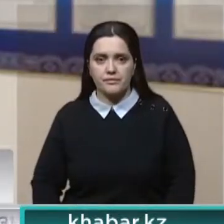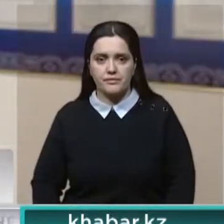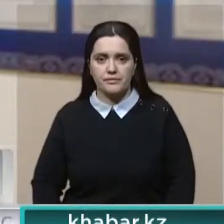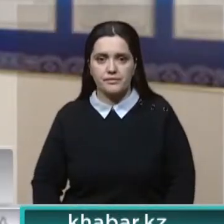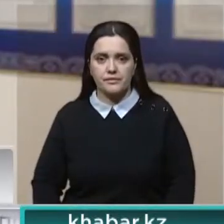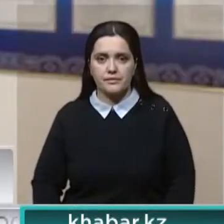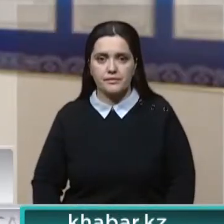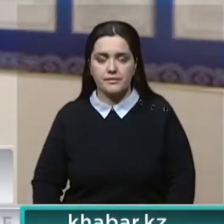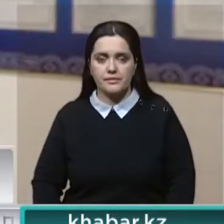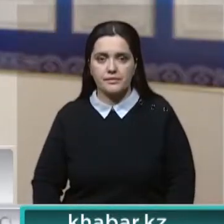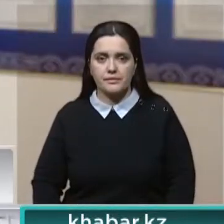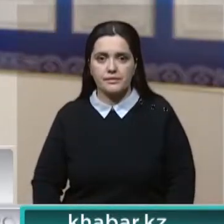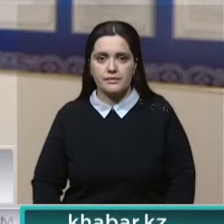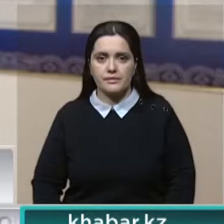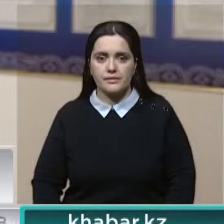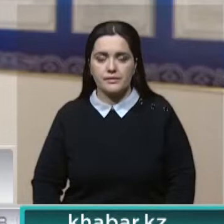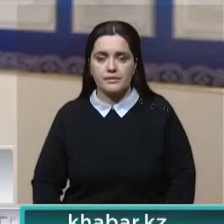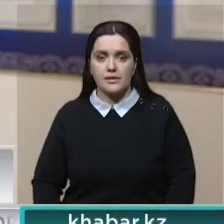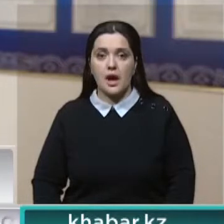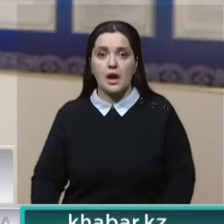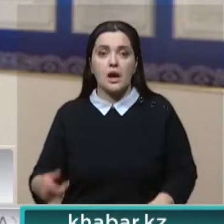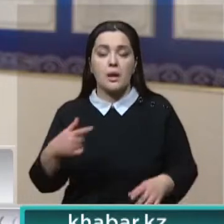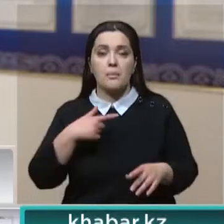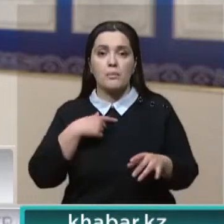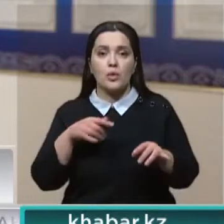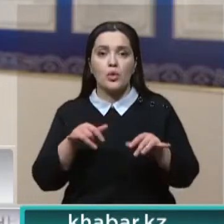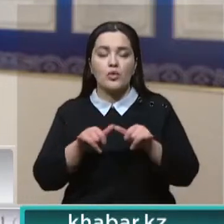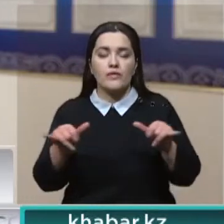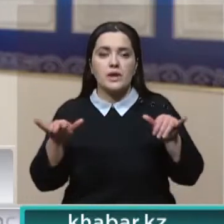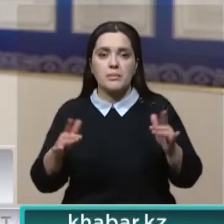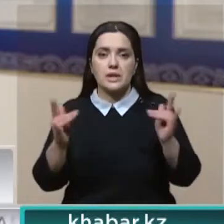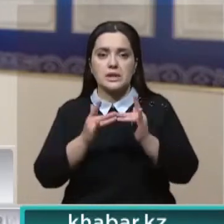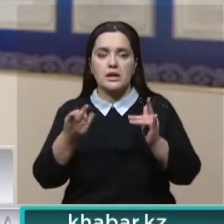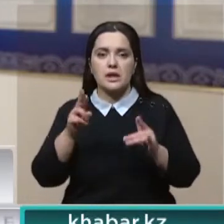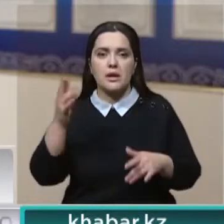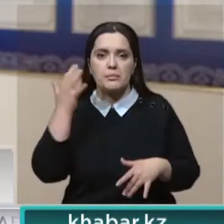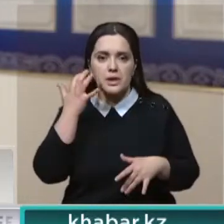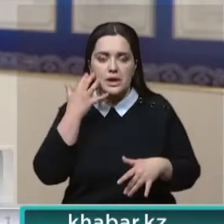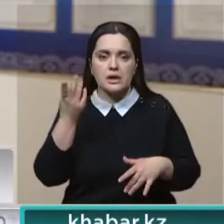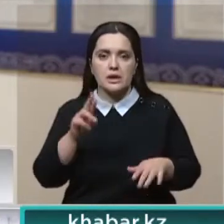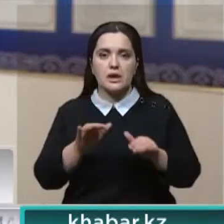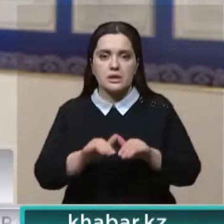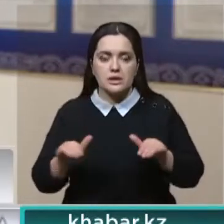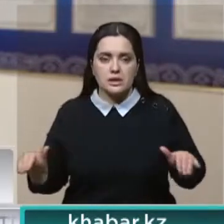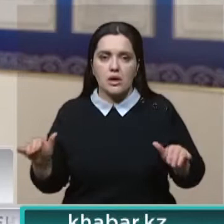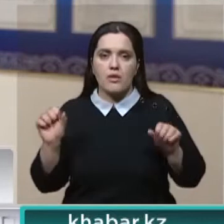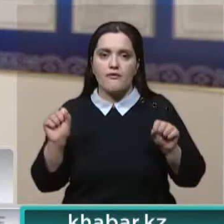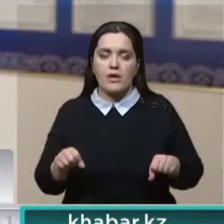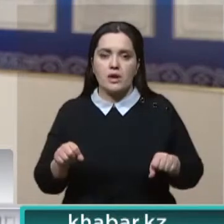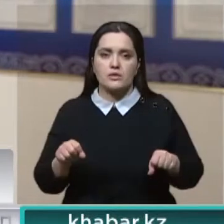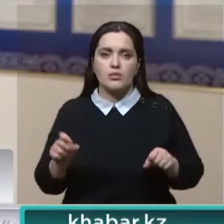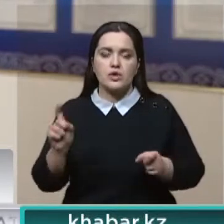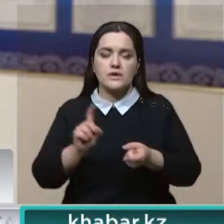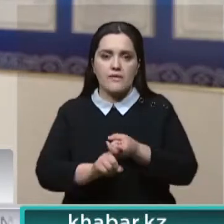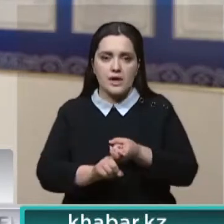увеличили в стационаре количество коек для беременных и для детей. Возможно, это связано с